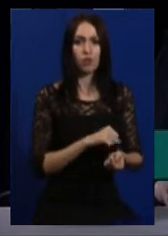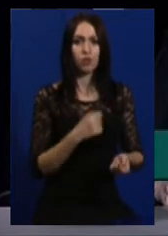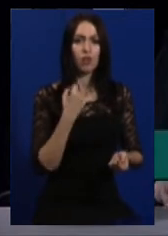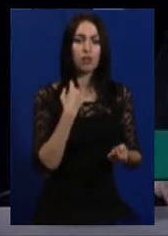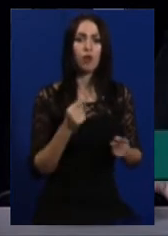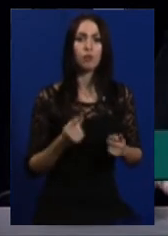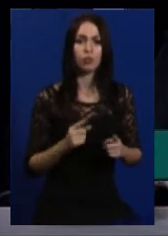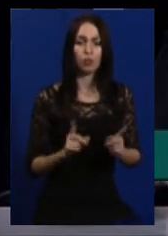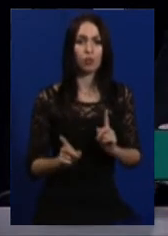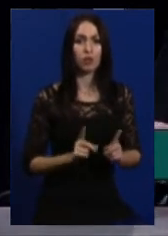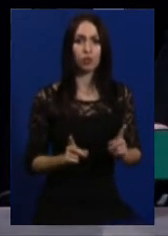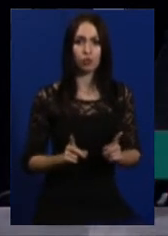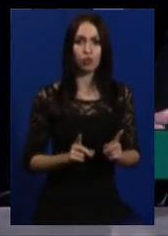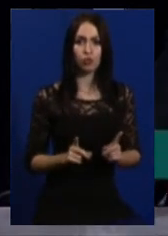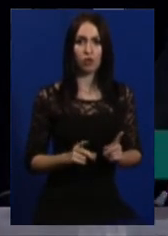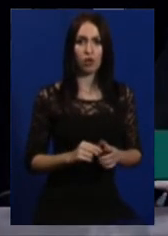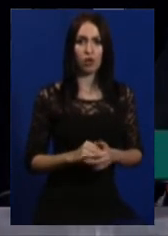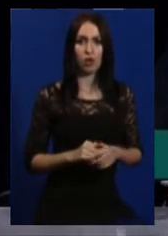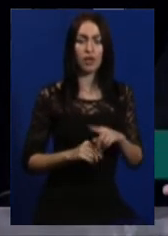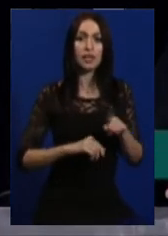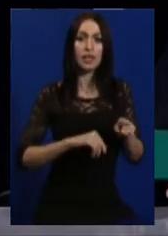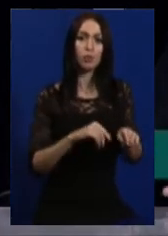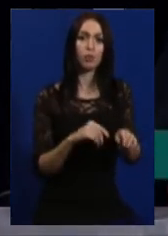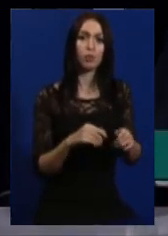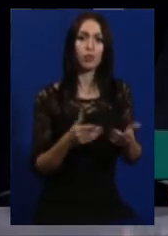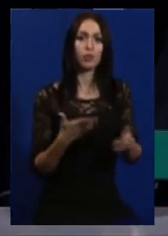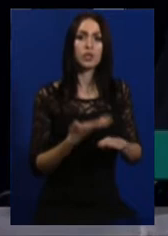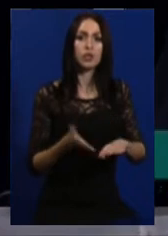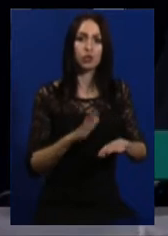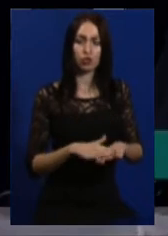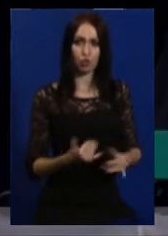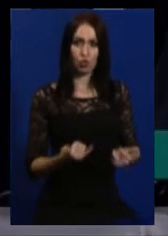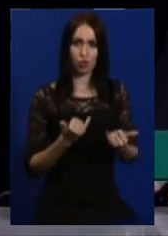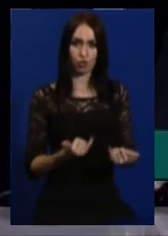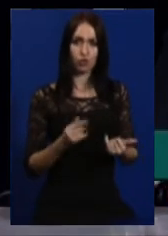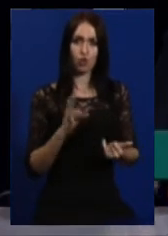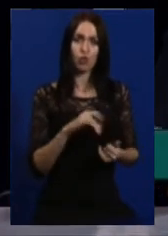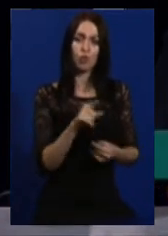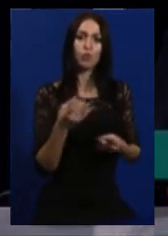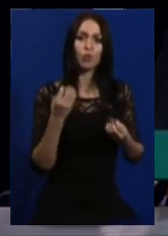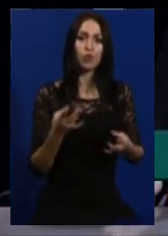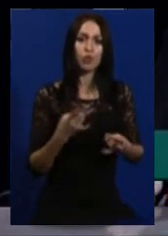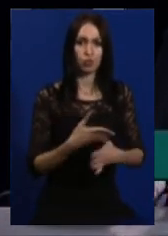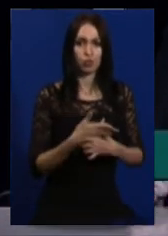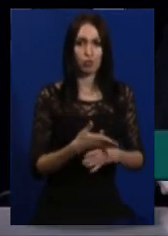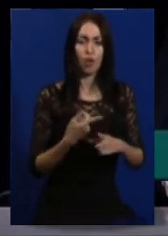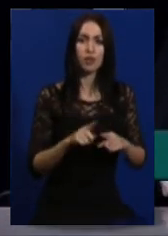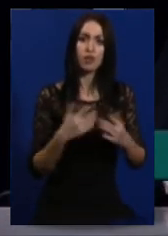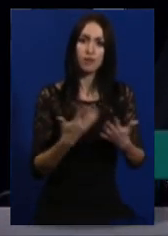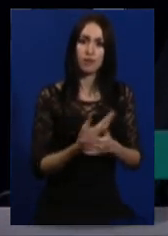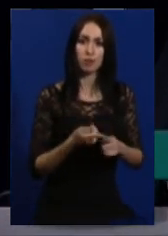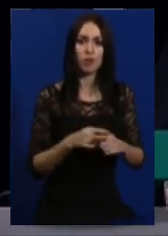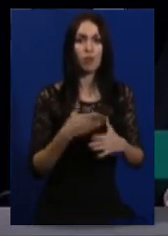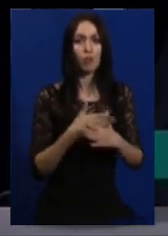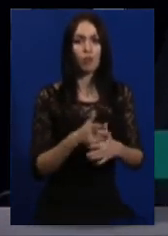почему потому что трудно сейчас и нужна помощь и этот фильм эта помощь